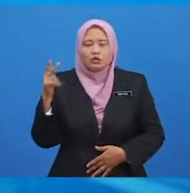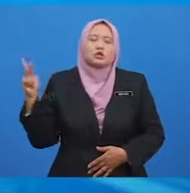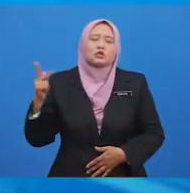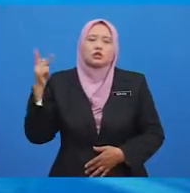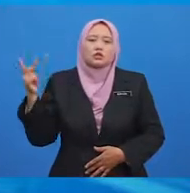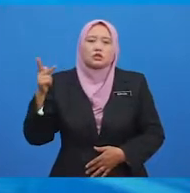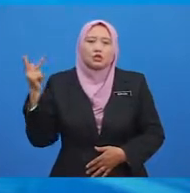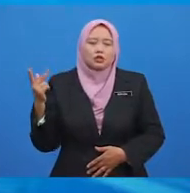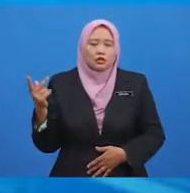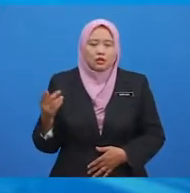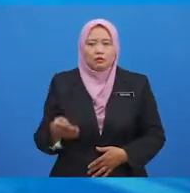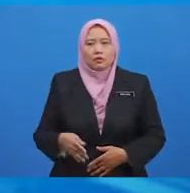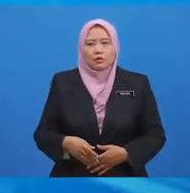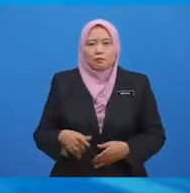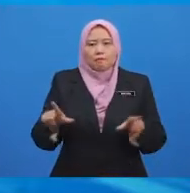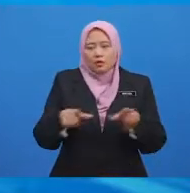berlakunya banjir kilat.